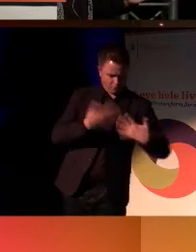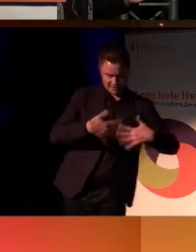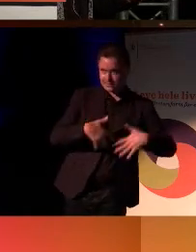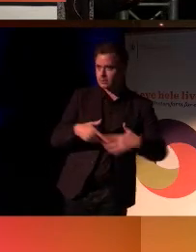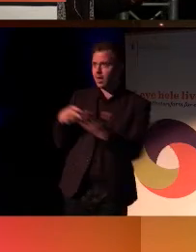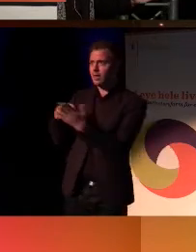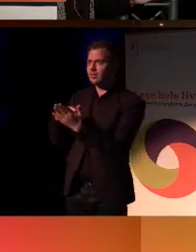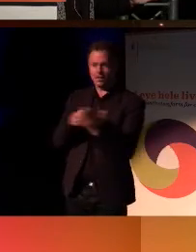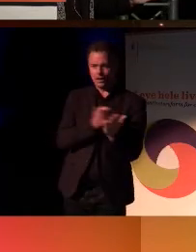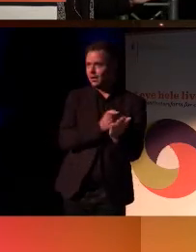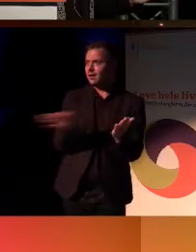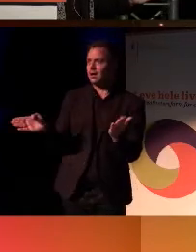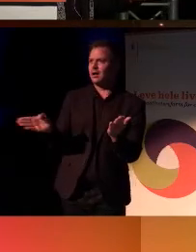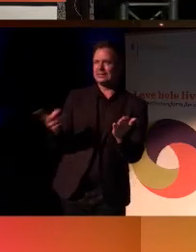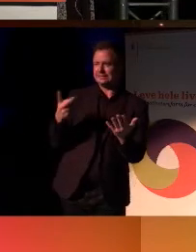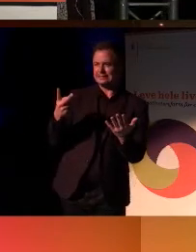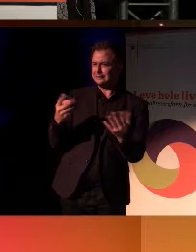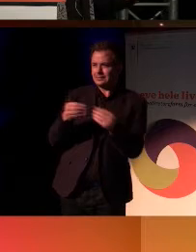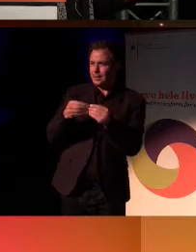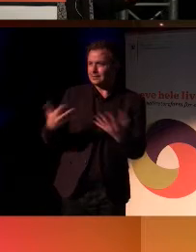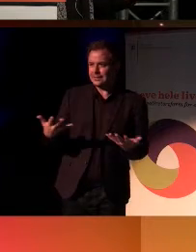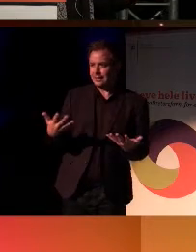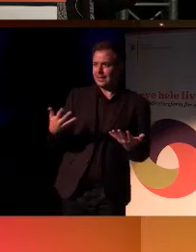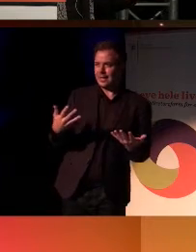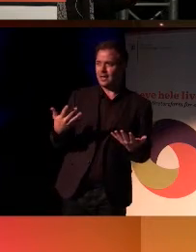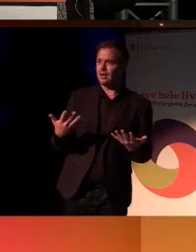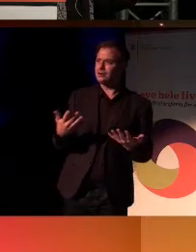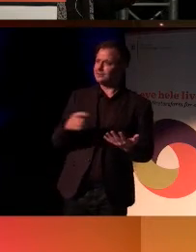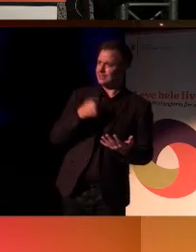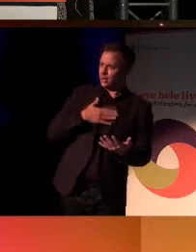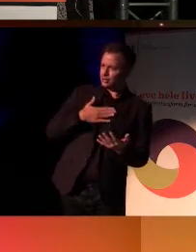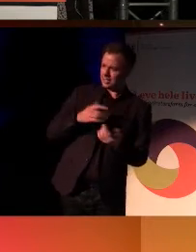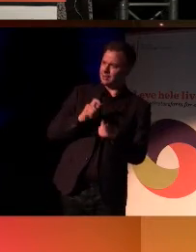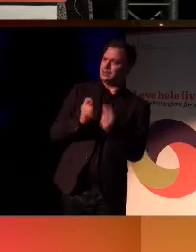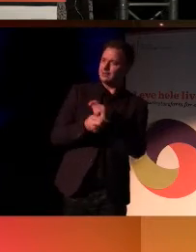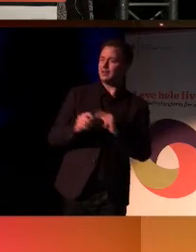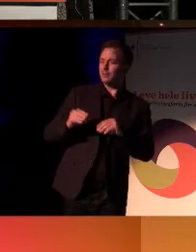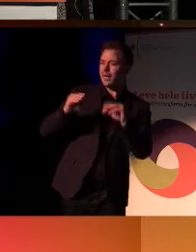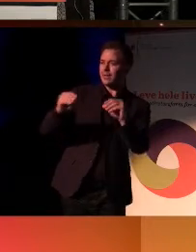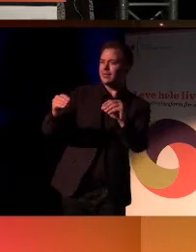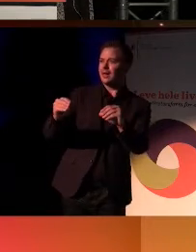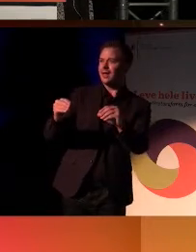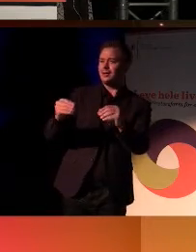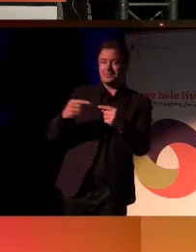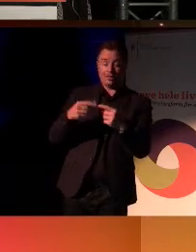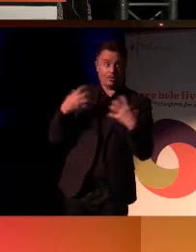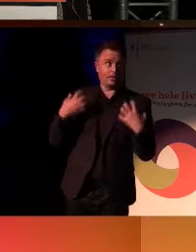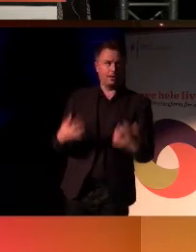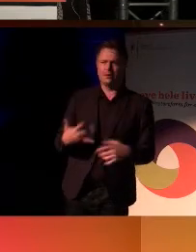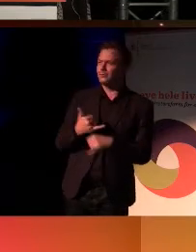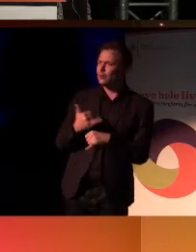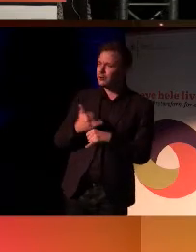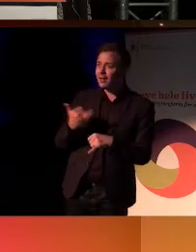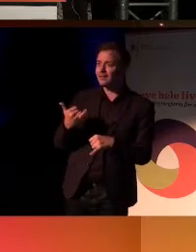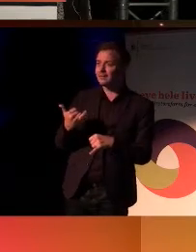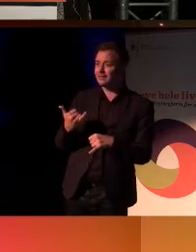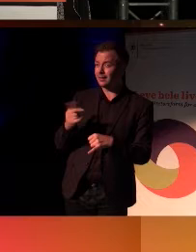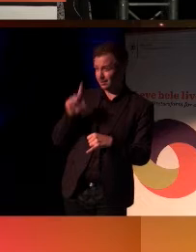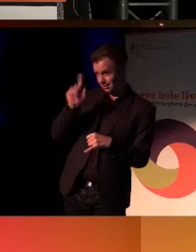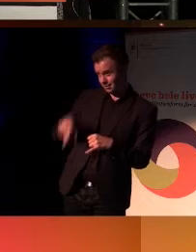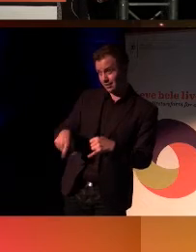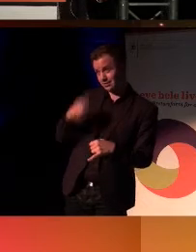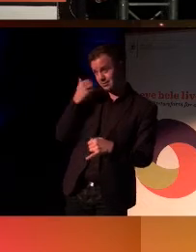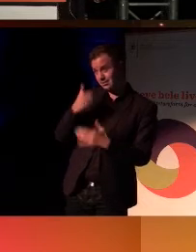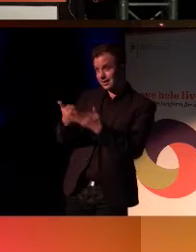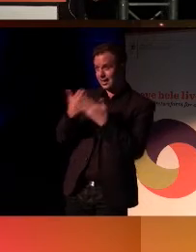på vårt sykehjem eller i vår hjemmetjeneste. Vi vil så gjerne jobbe med dette her, og vi vil så... Men vi vet ikke hvordan. Kan du hjelpe